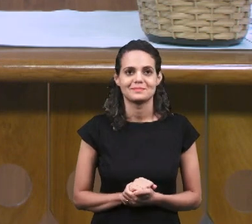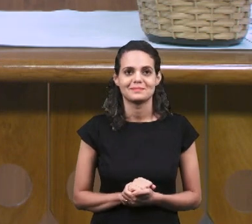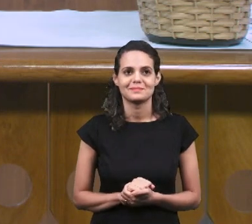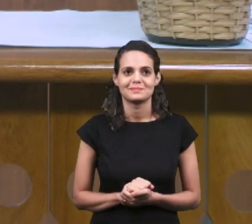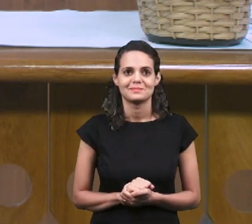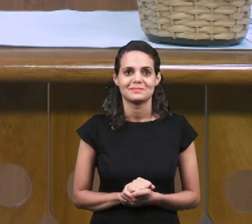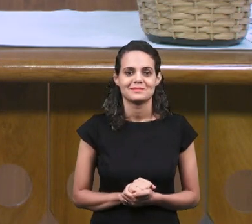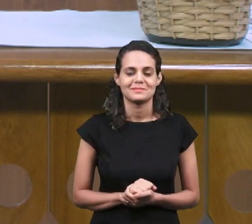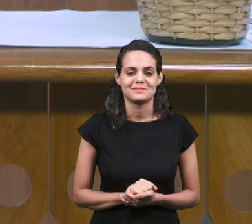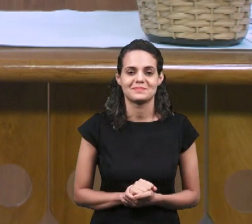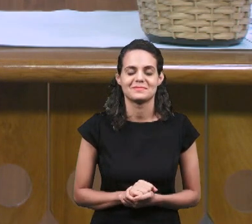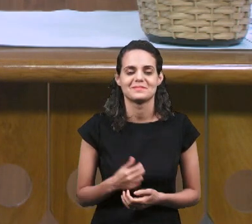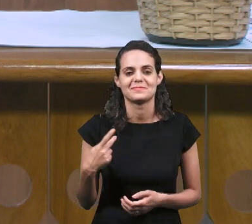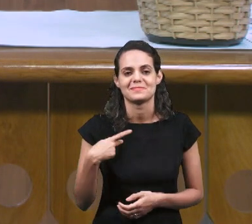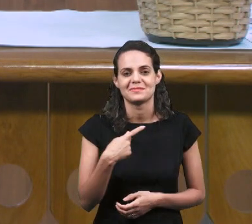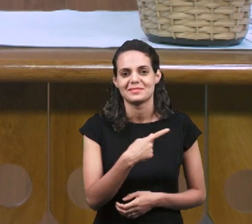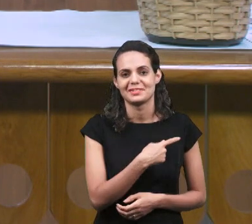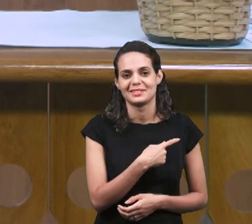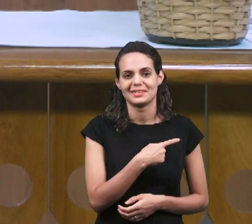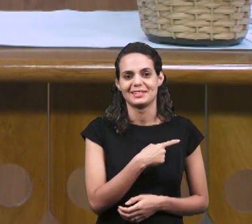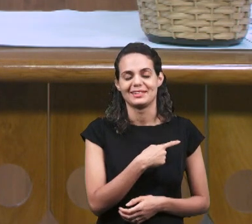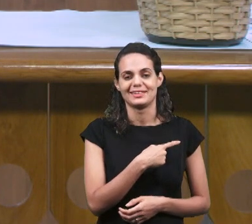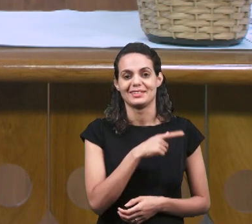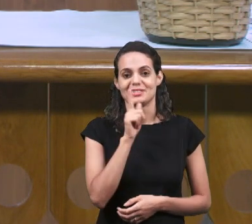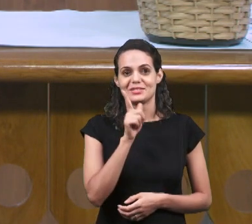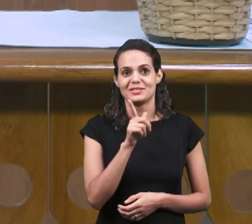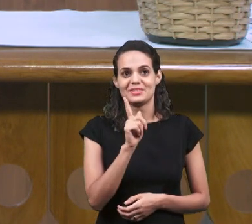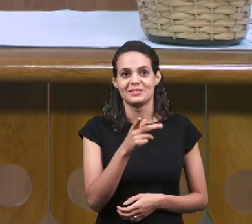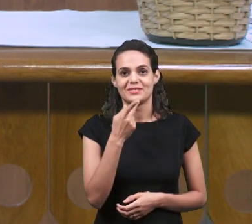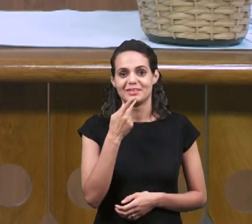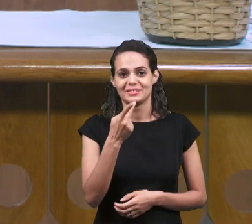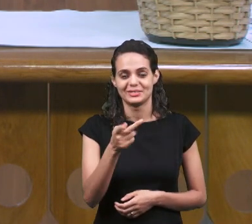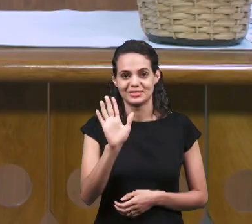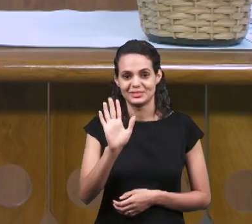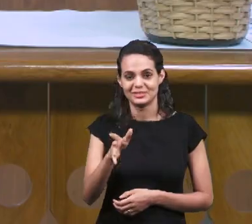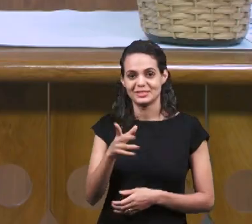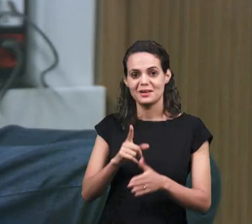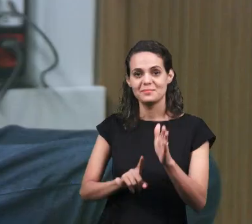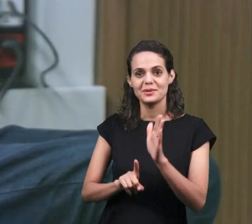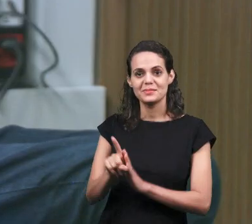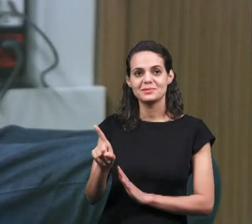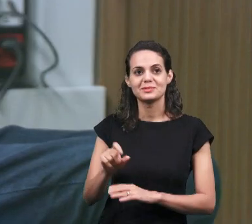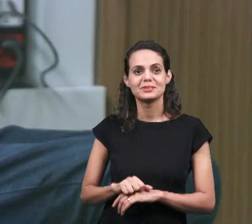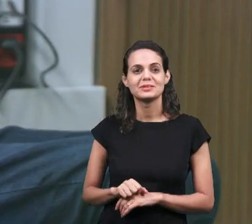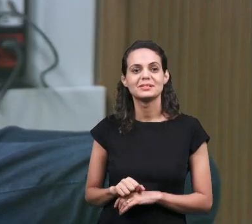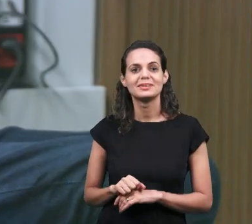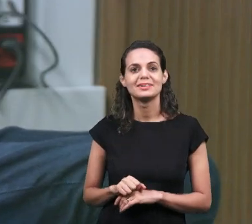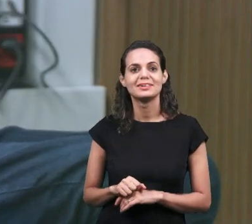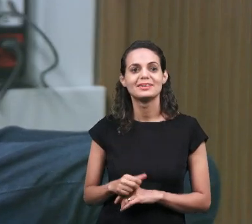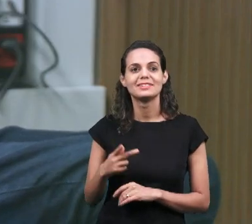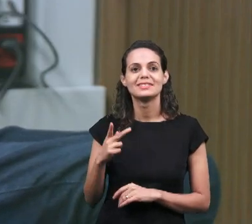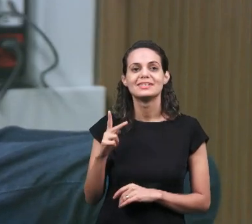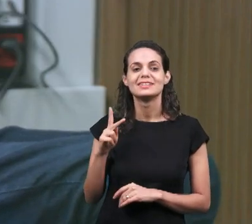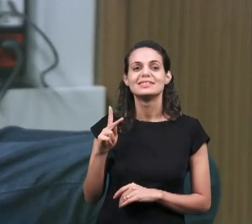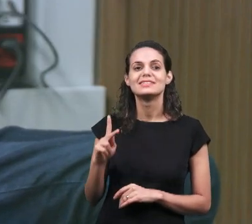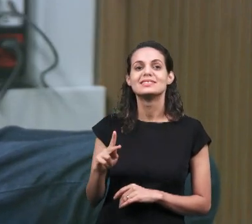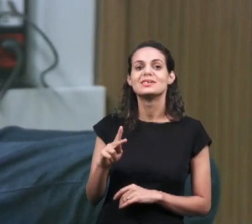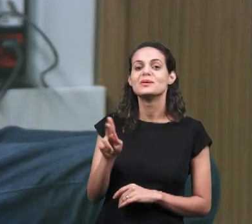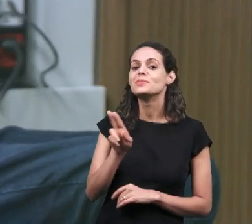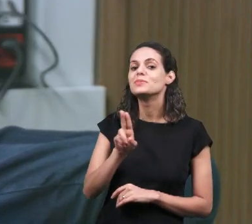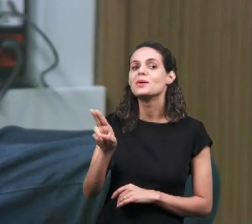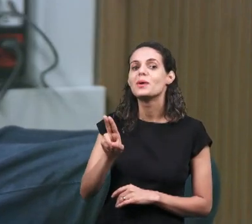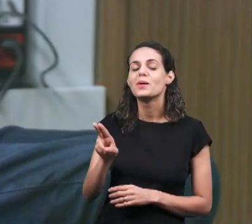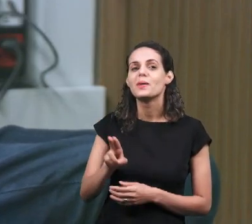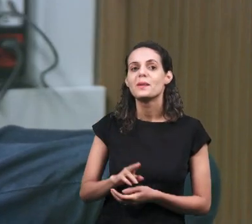Le passage de Thiers a posé la question. Donnez le microphone. Alors, enlevez le masque. Voilà.